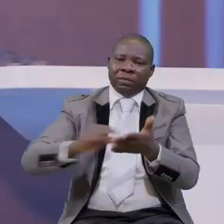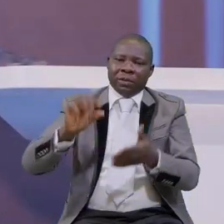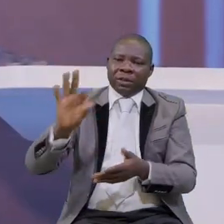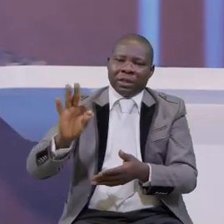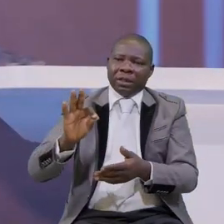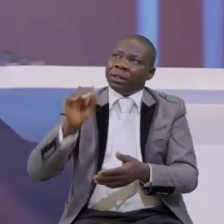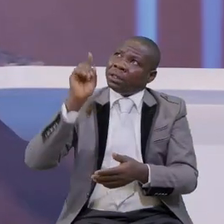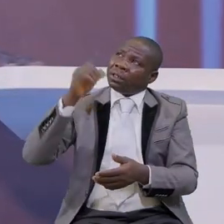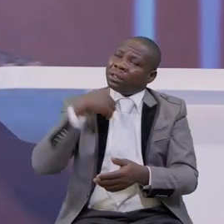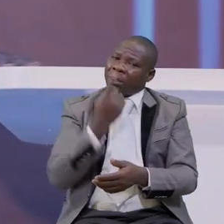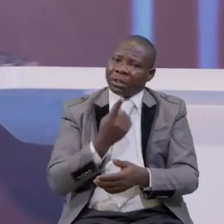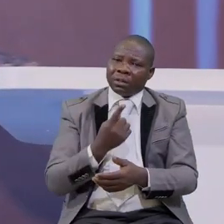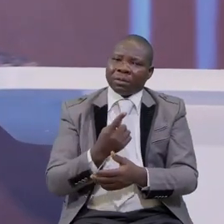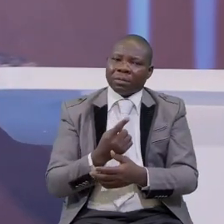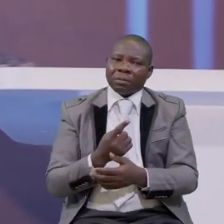Verset 9, il dit,